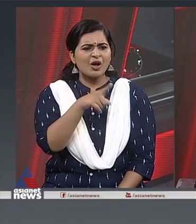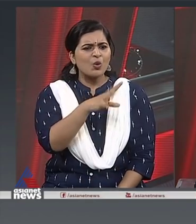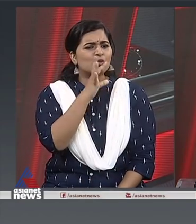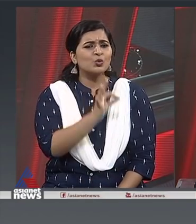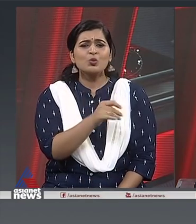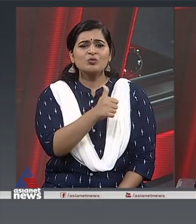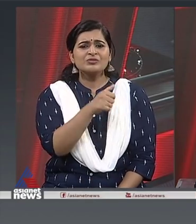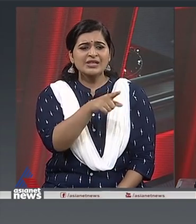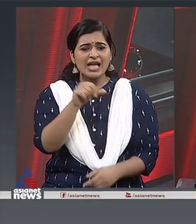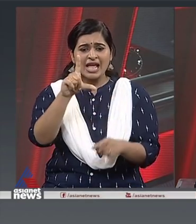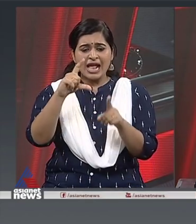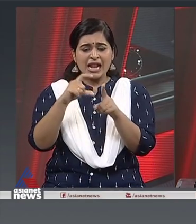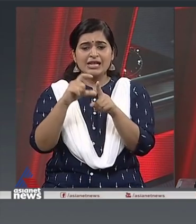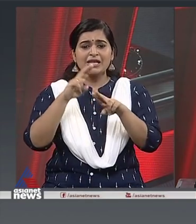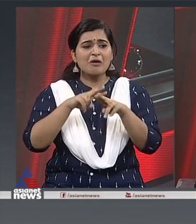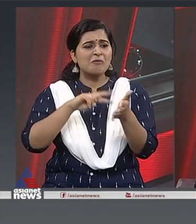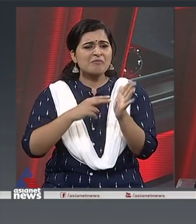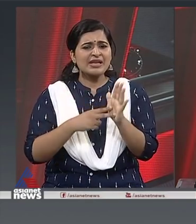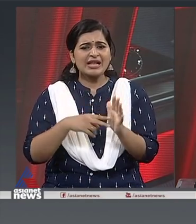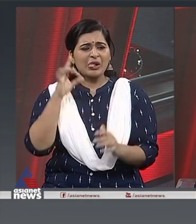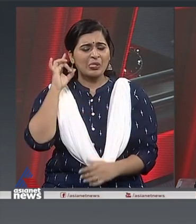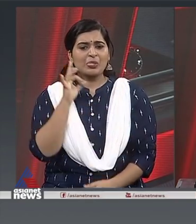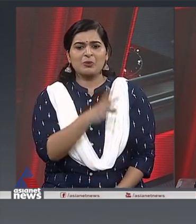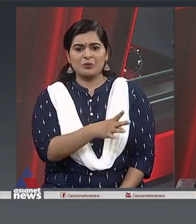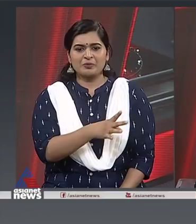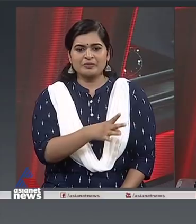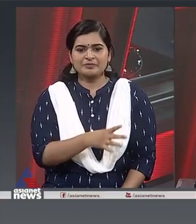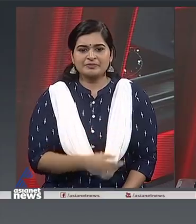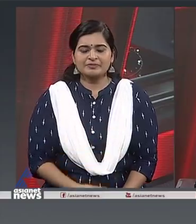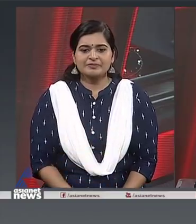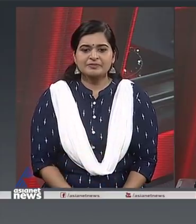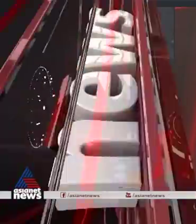എന്ന് ജനങ്ങൾ മറുപടി നൽകുമെന്ന് മുല്ലപ്പള്ളി പറഞ്ഞു.